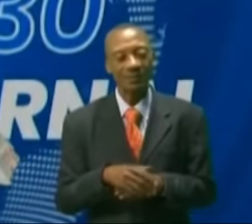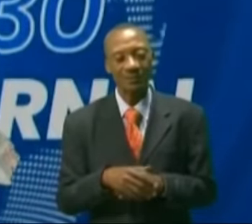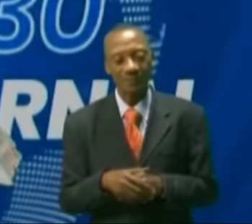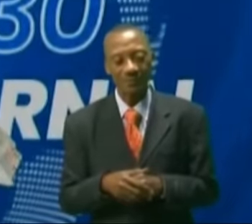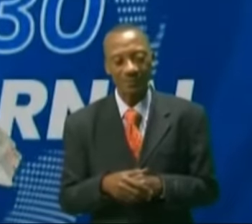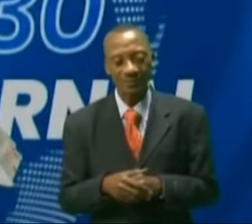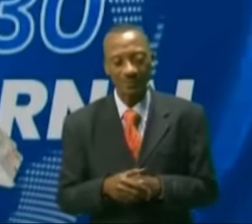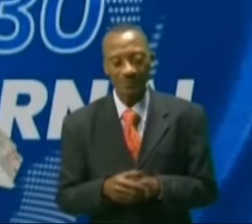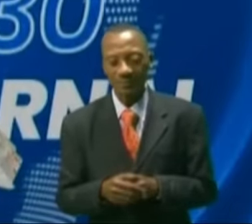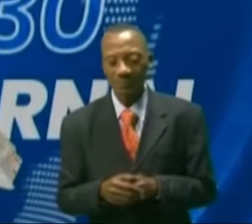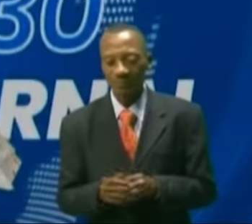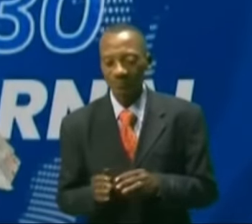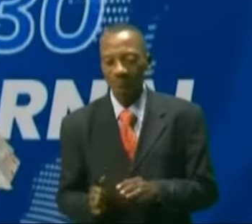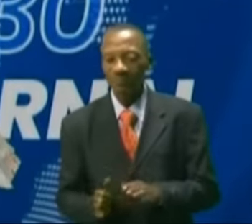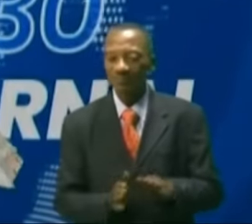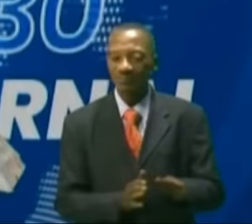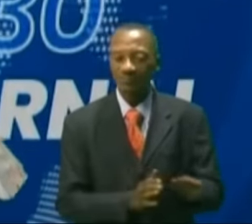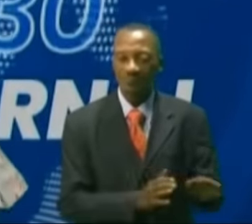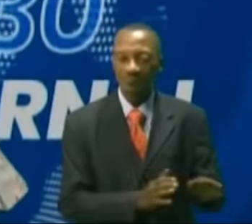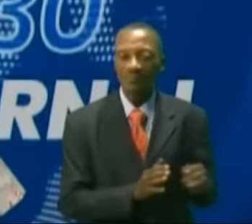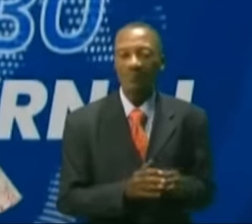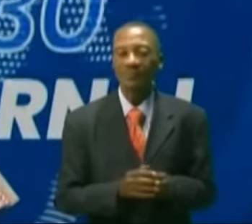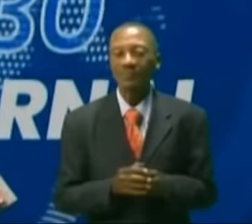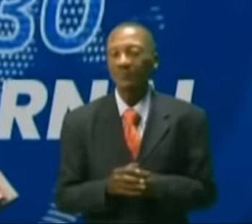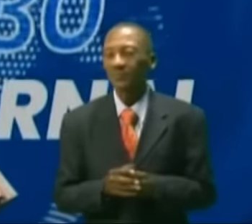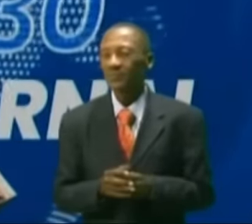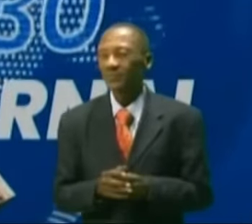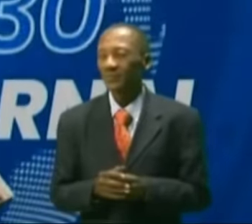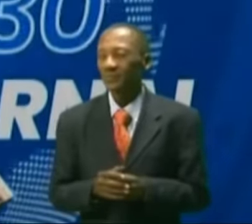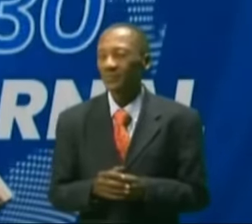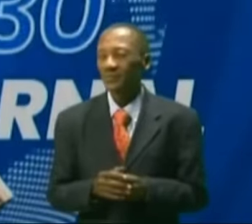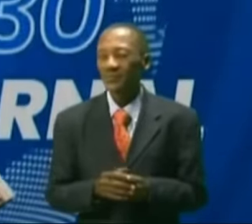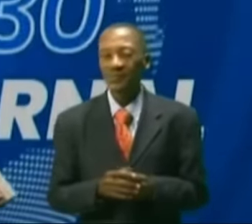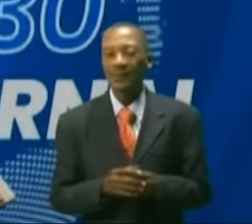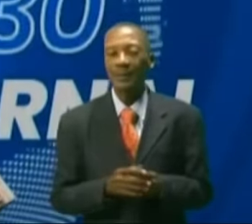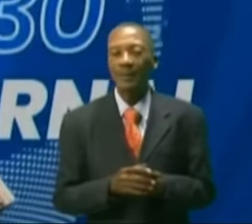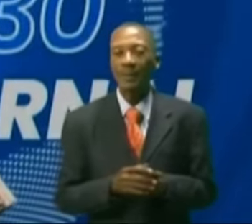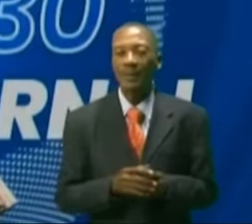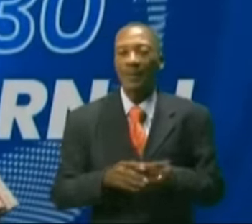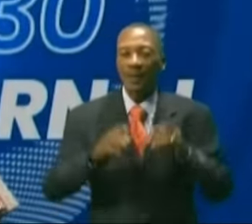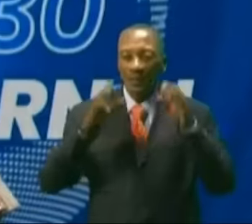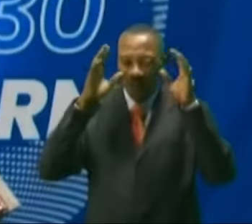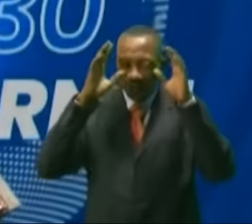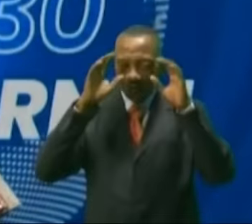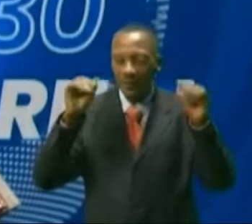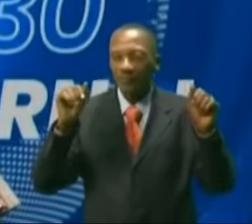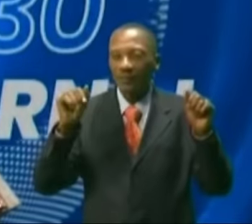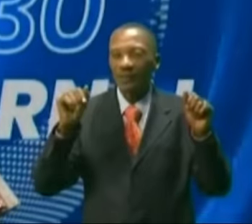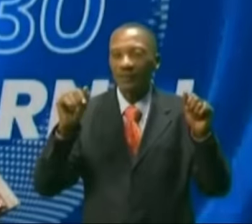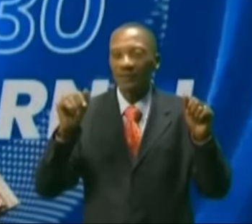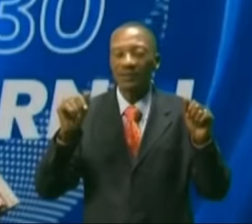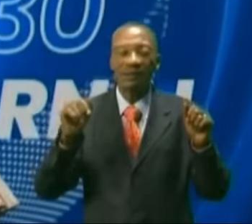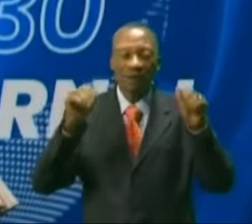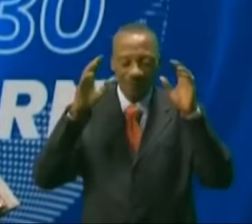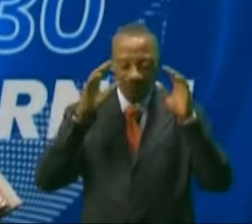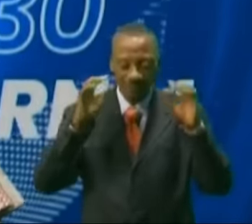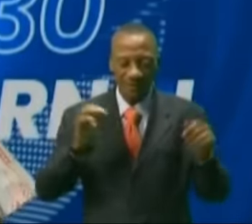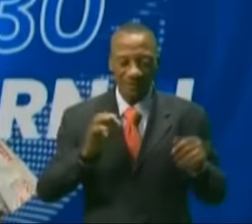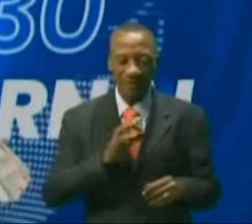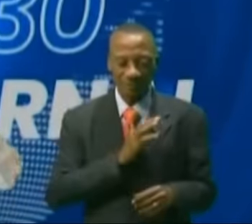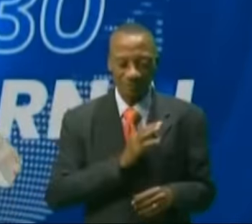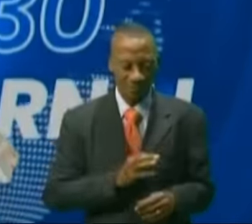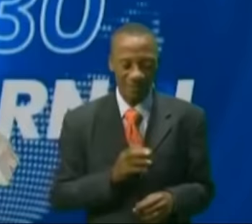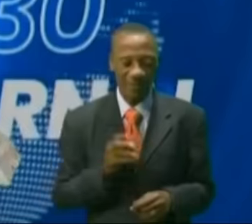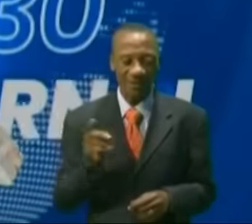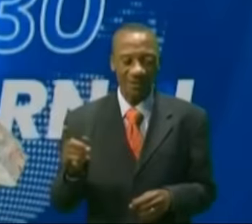Toujours à la présidence de la République, une série d'ordonnances a été signée hier par le chef de l'État. Je vous confie de